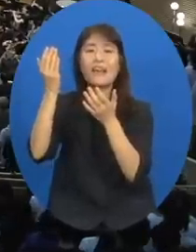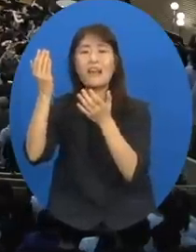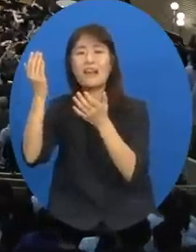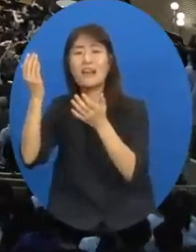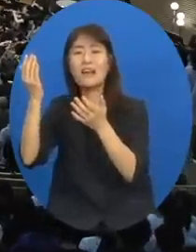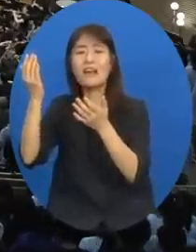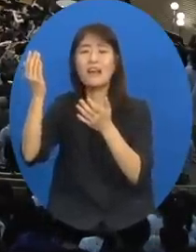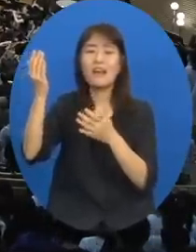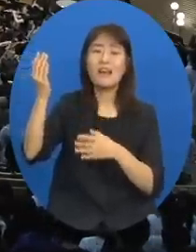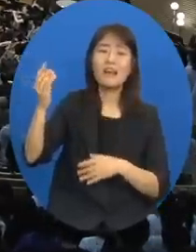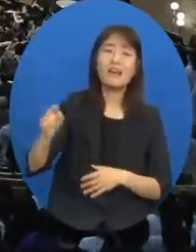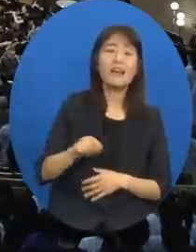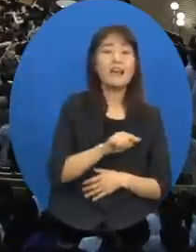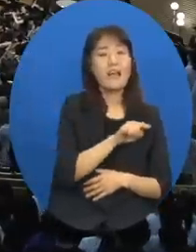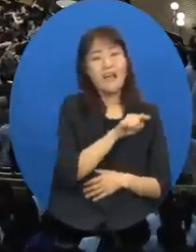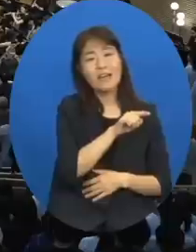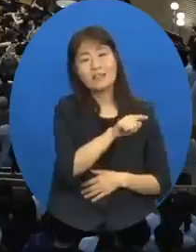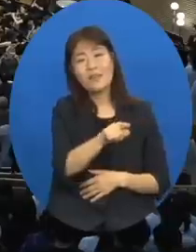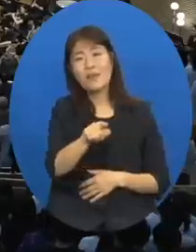너희는